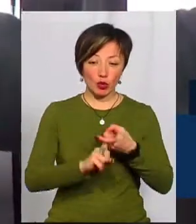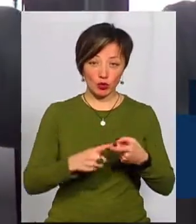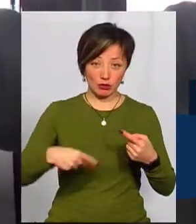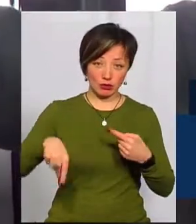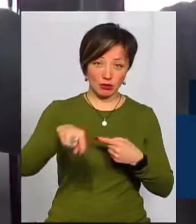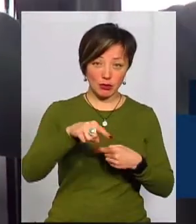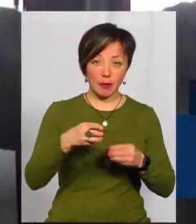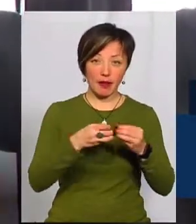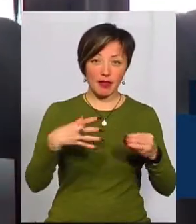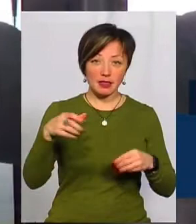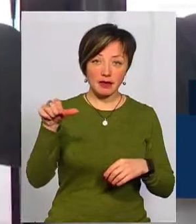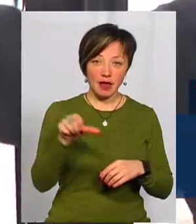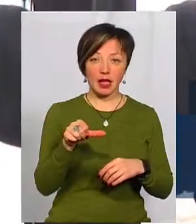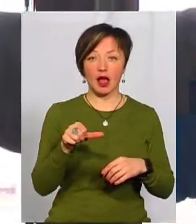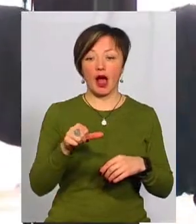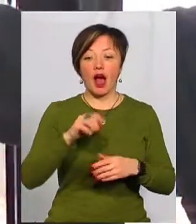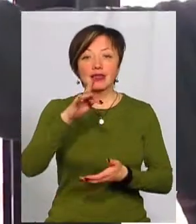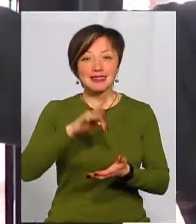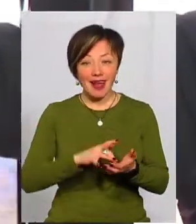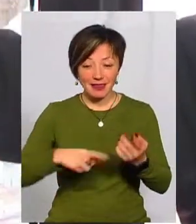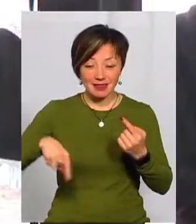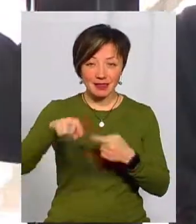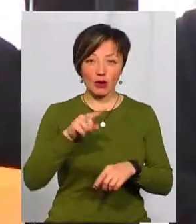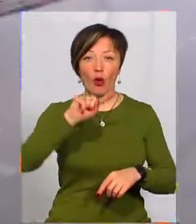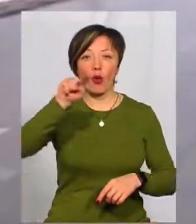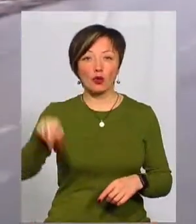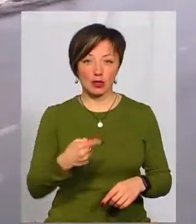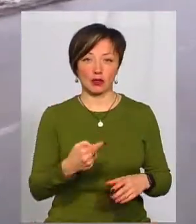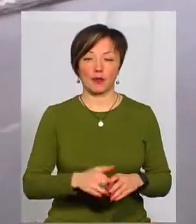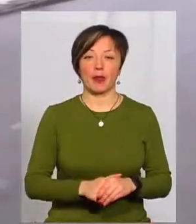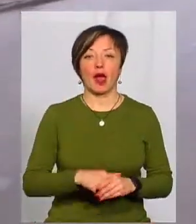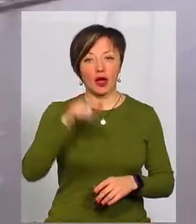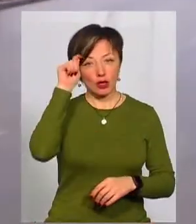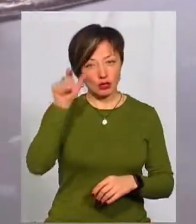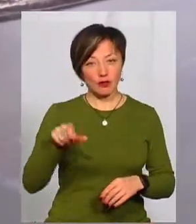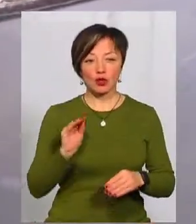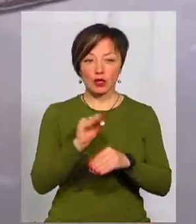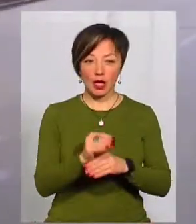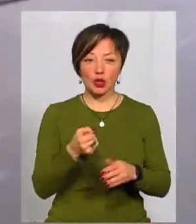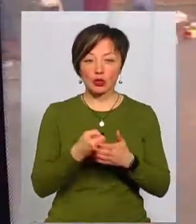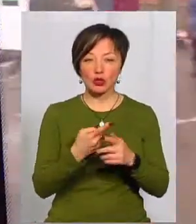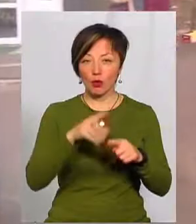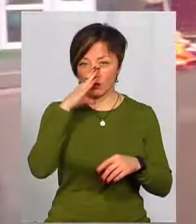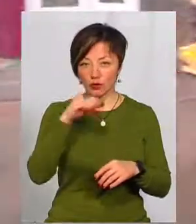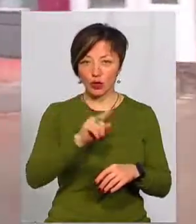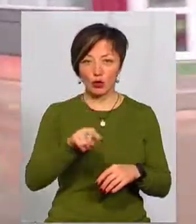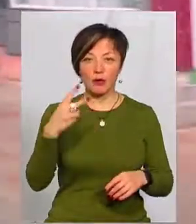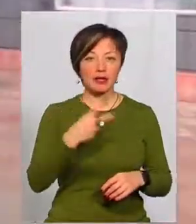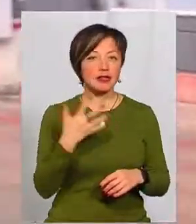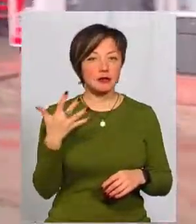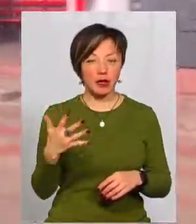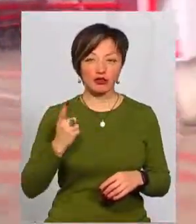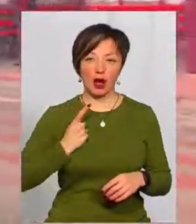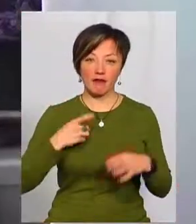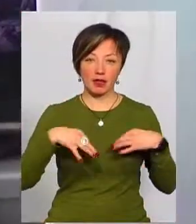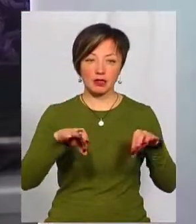їде 15 хвилин, тудою через город треба їхати майже годину. Чоловік додає, до цього діставався маршруткою під номером 25 та чекав